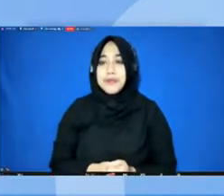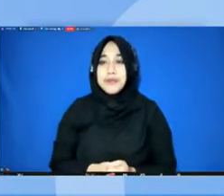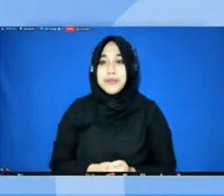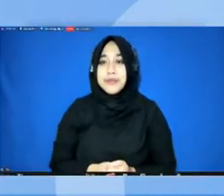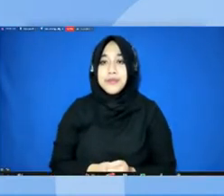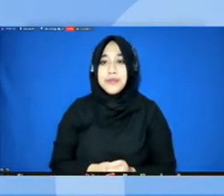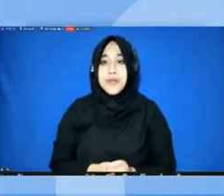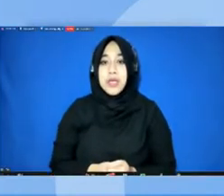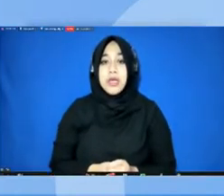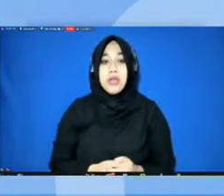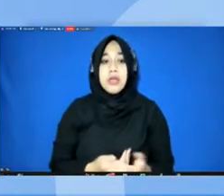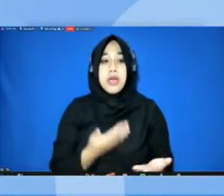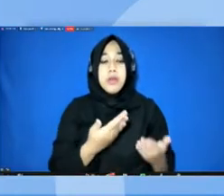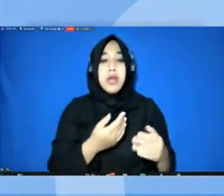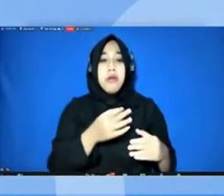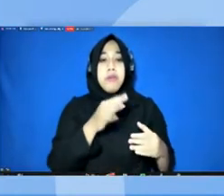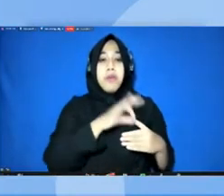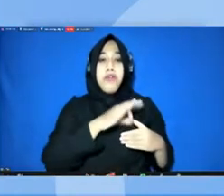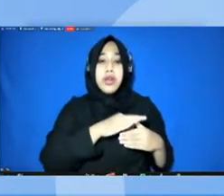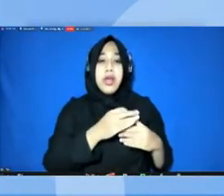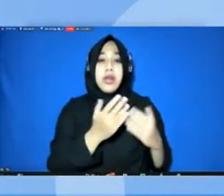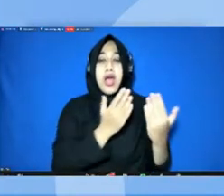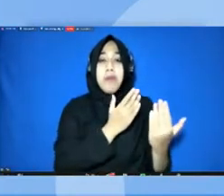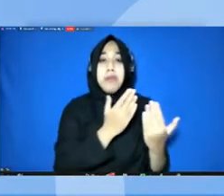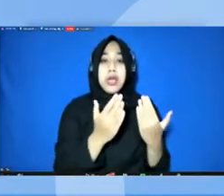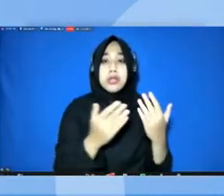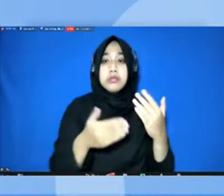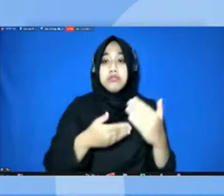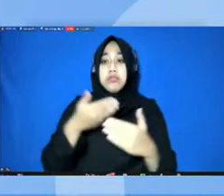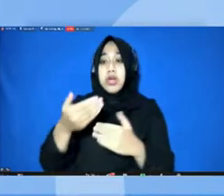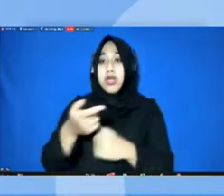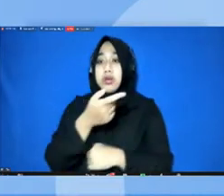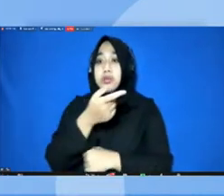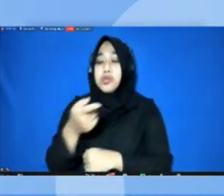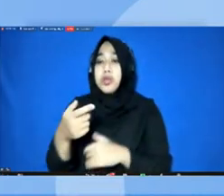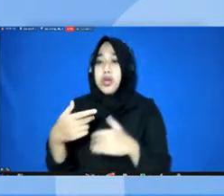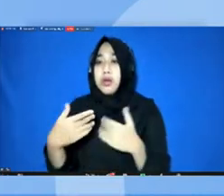daripada menggunakan aplikasi, mereka lalu kemudian